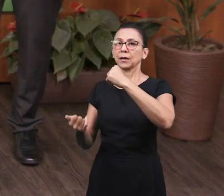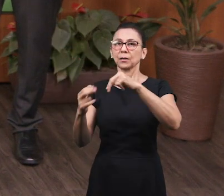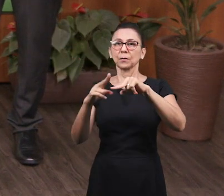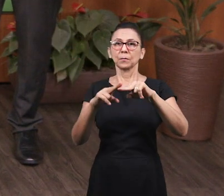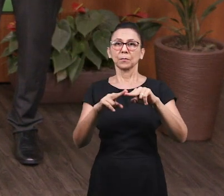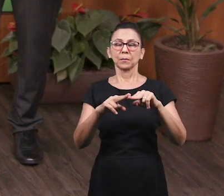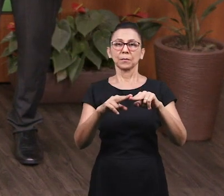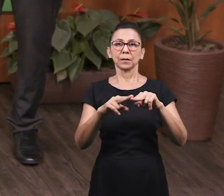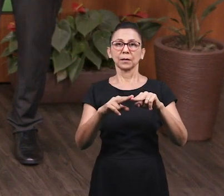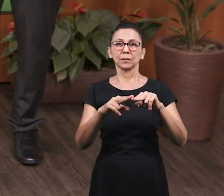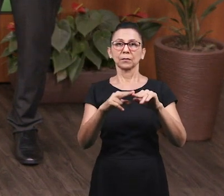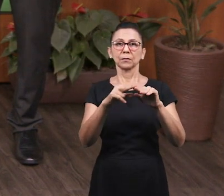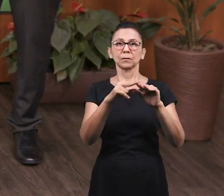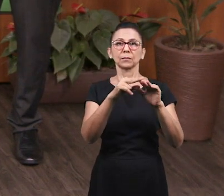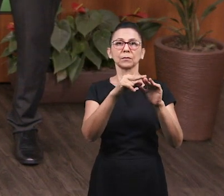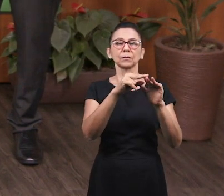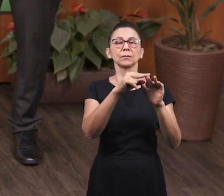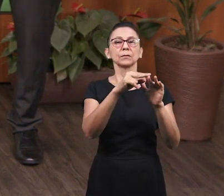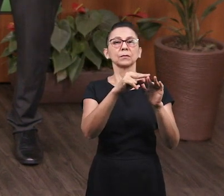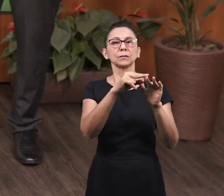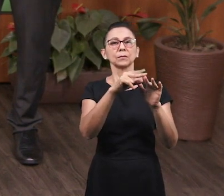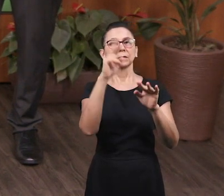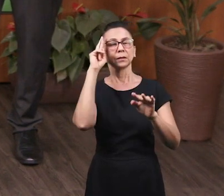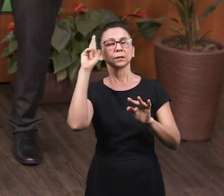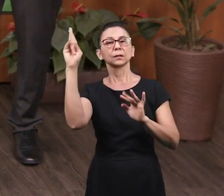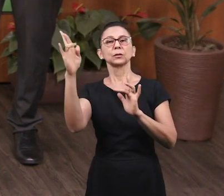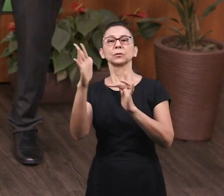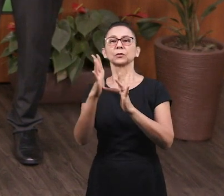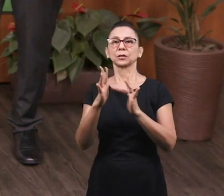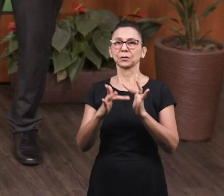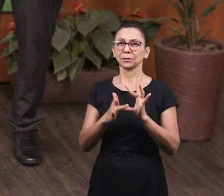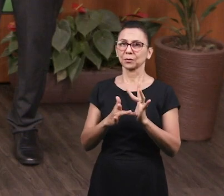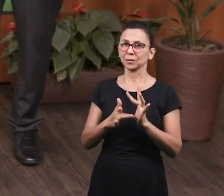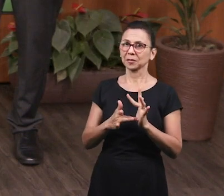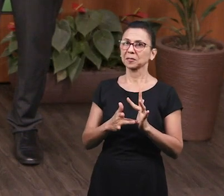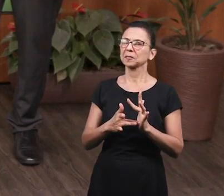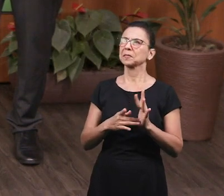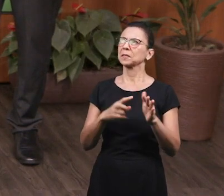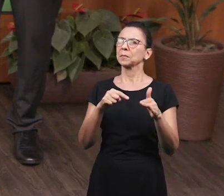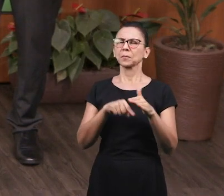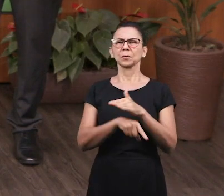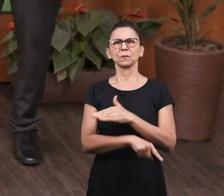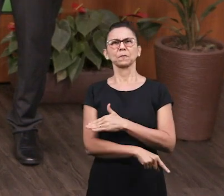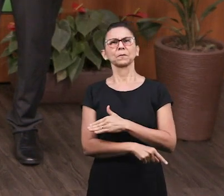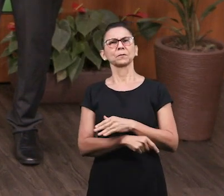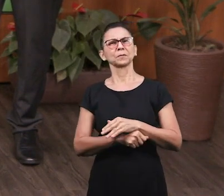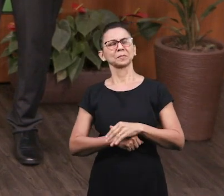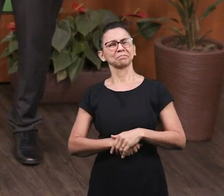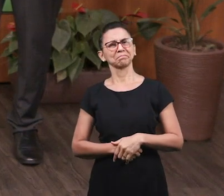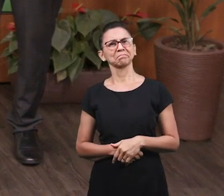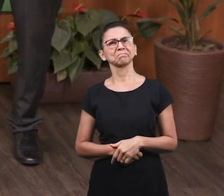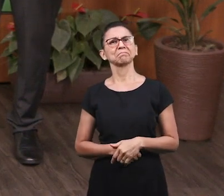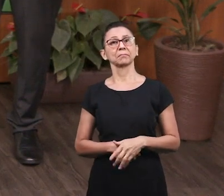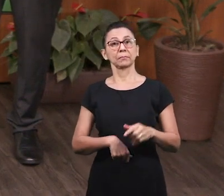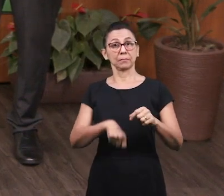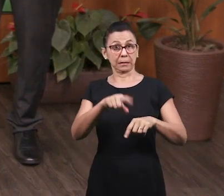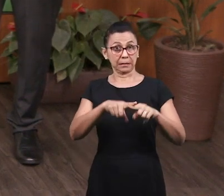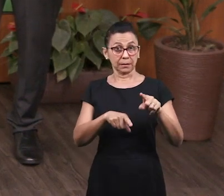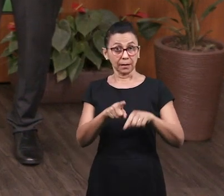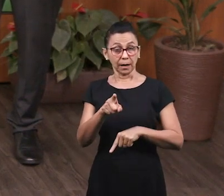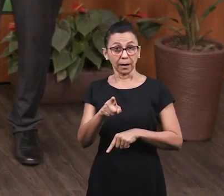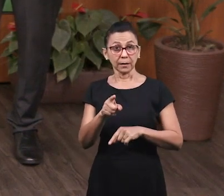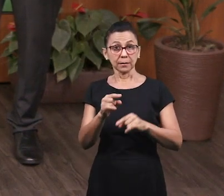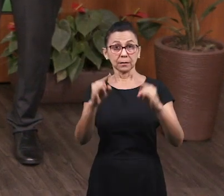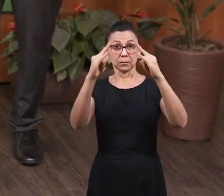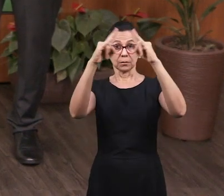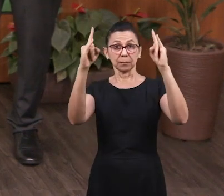à travers le Seigneur Jésus. Combien de richesses, combien de richesses. Les matériaux utilisés